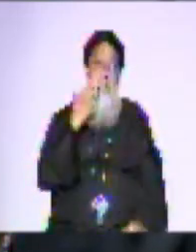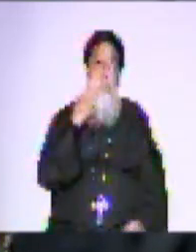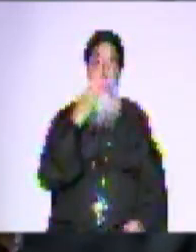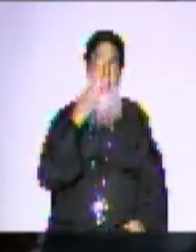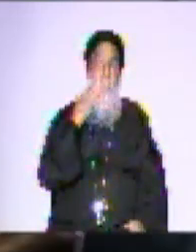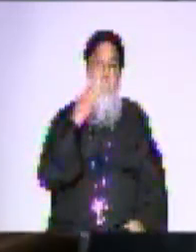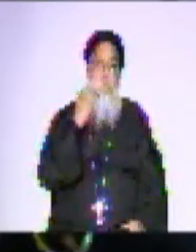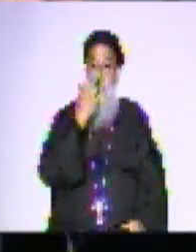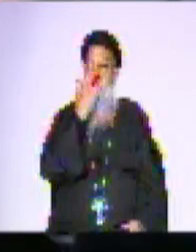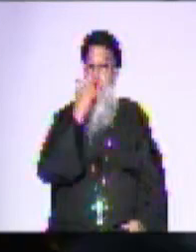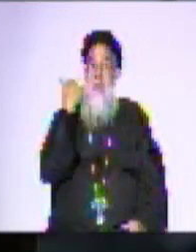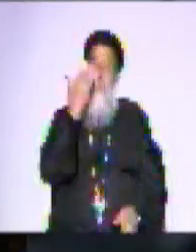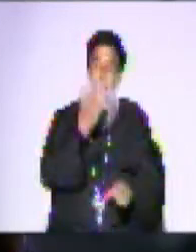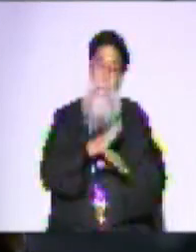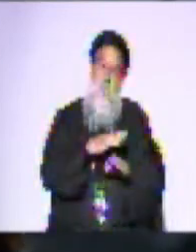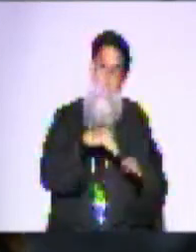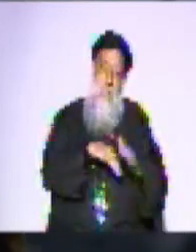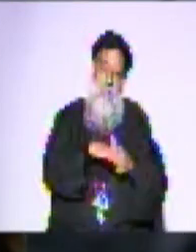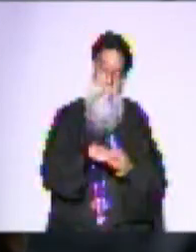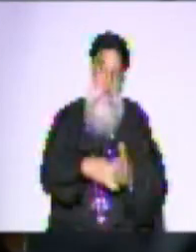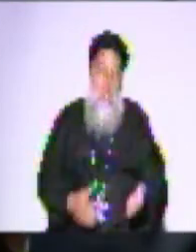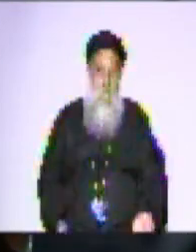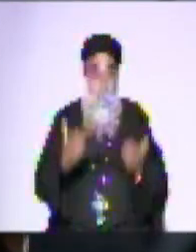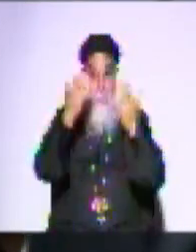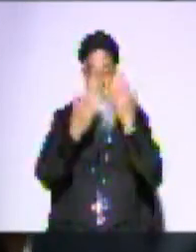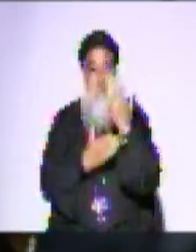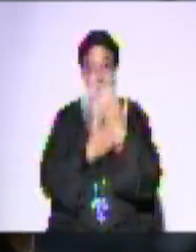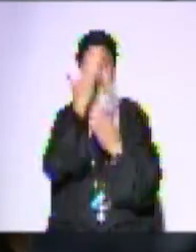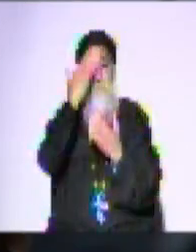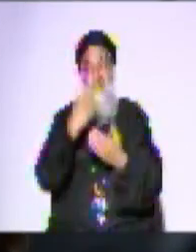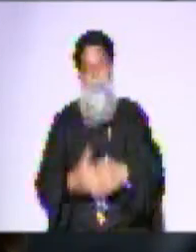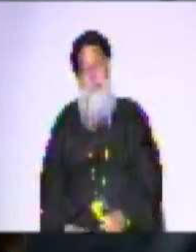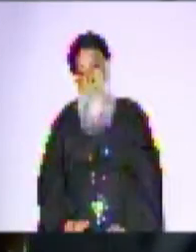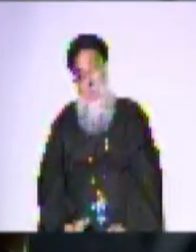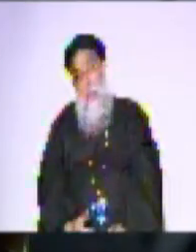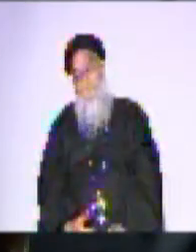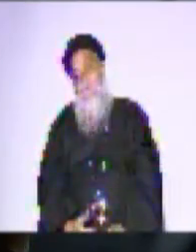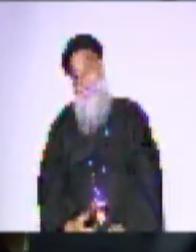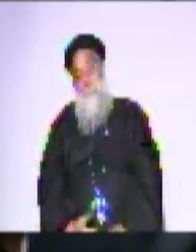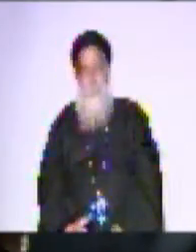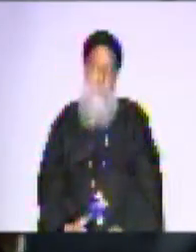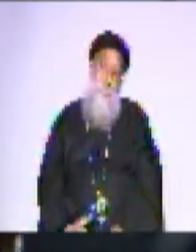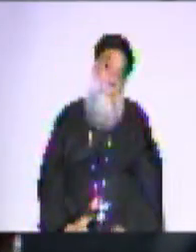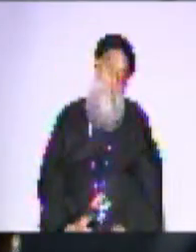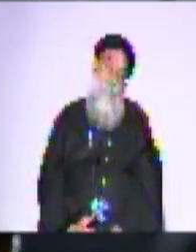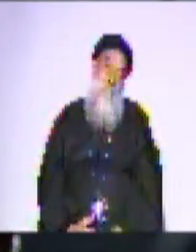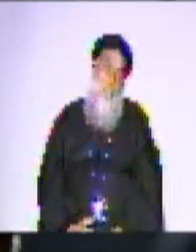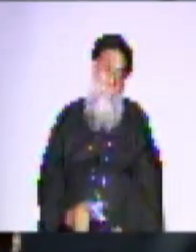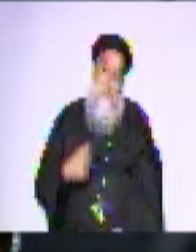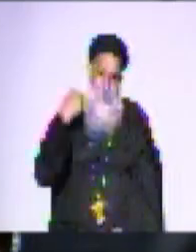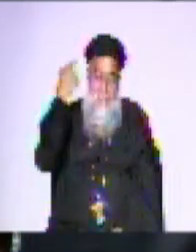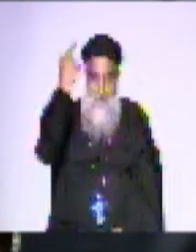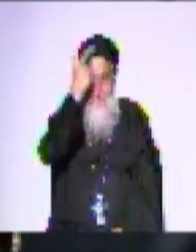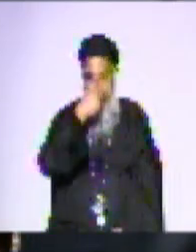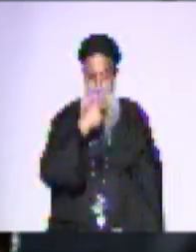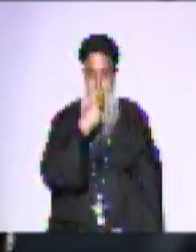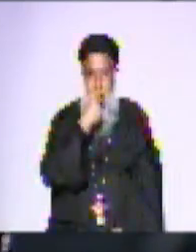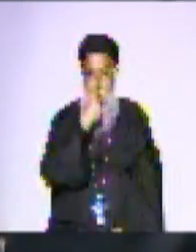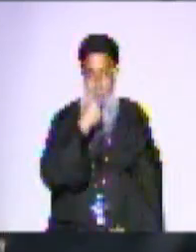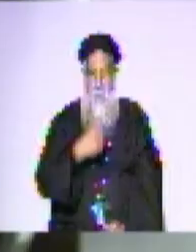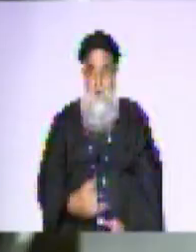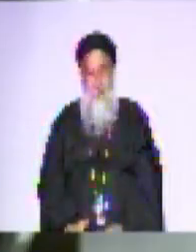الانسان العتيق ويقوم إنسانا جديدا، قبر وأم. تمام. جميل قوي قوي